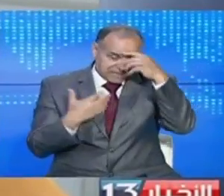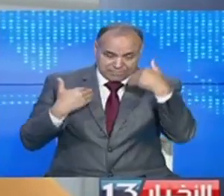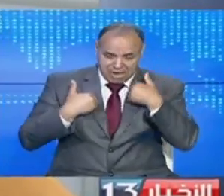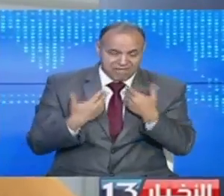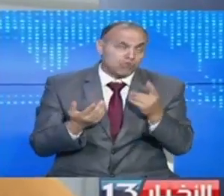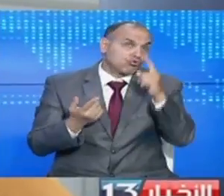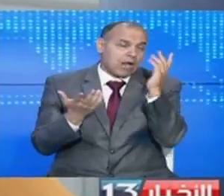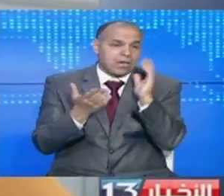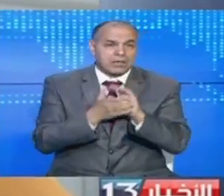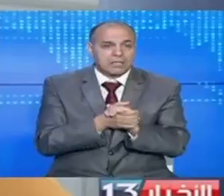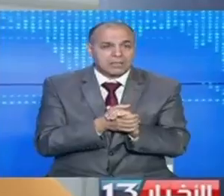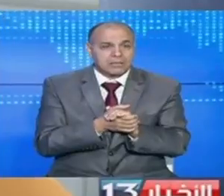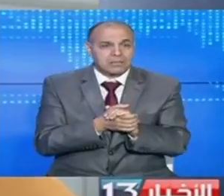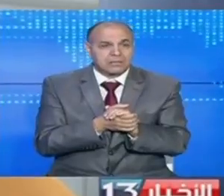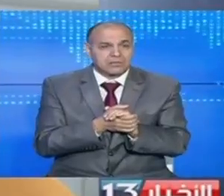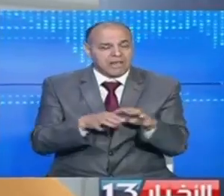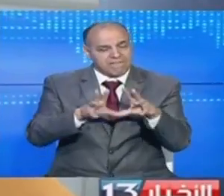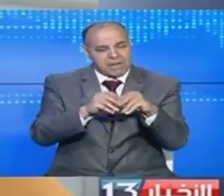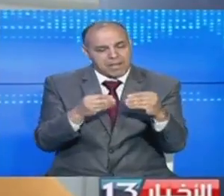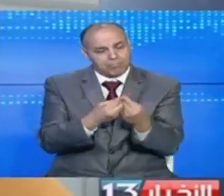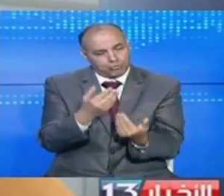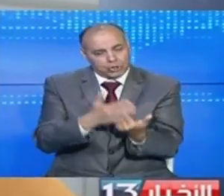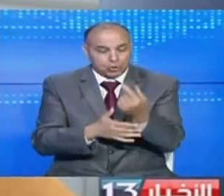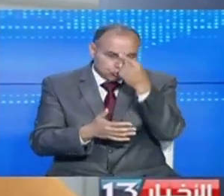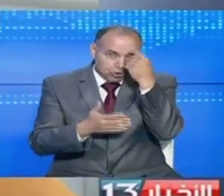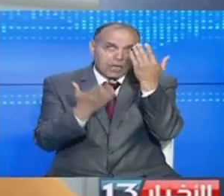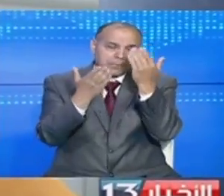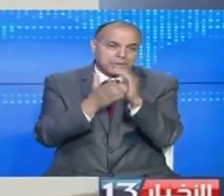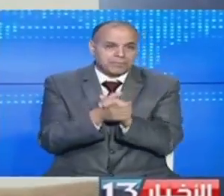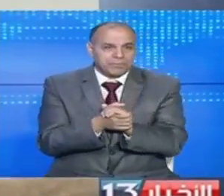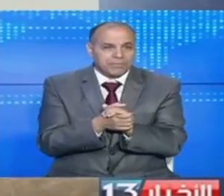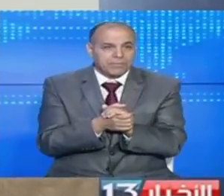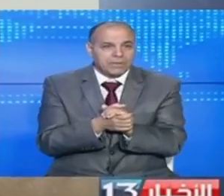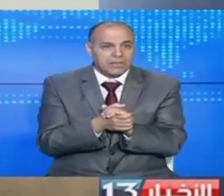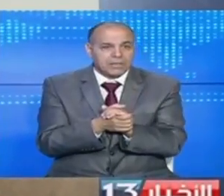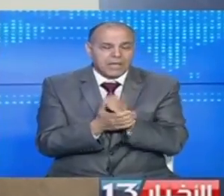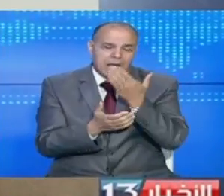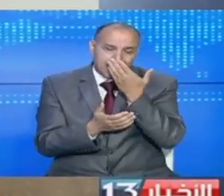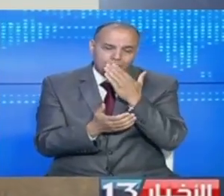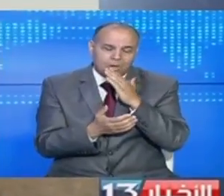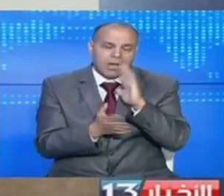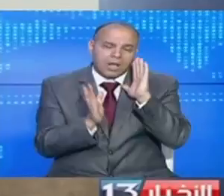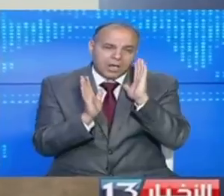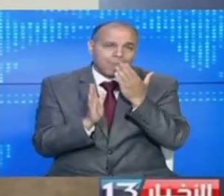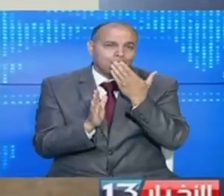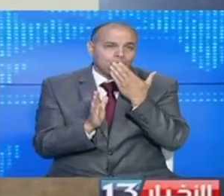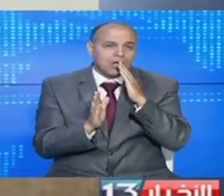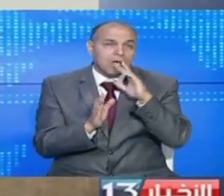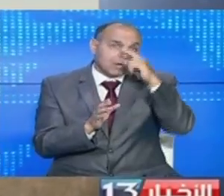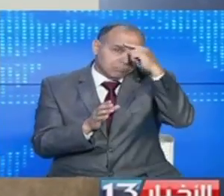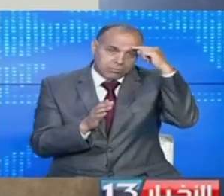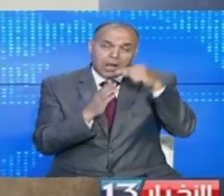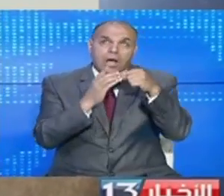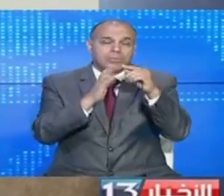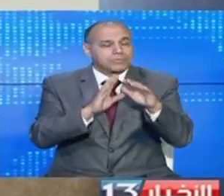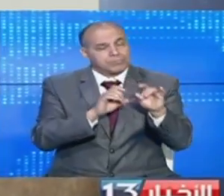الله، وكن نجمعوا عائله من جديد ان شاء الله يا رب. الحمد لله الحمد لله على كل حال، هذا الشيء قدر ربي، ربي